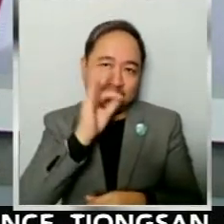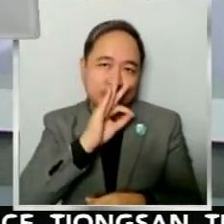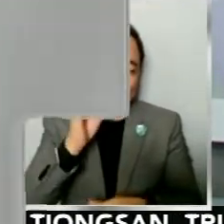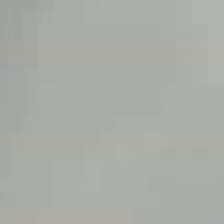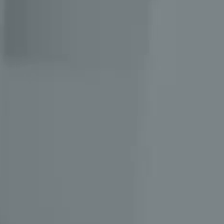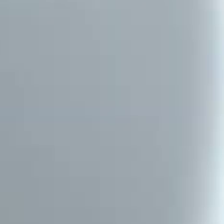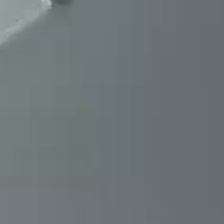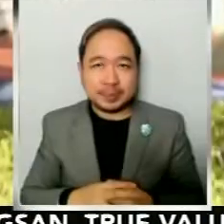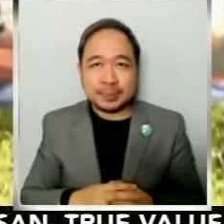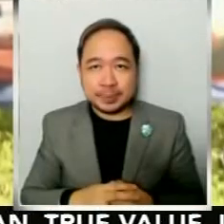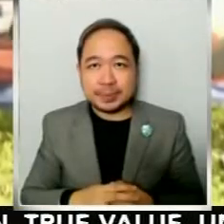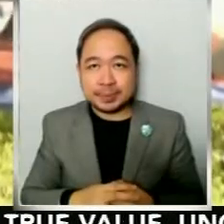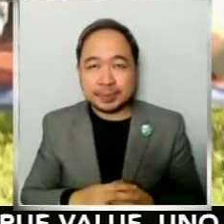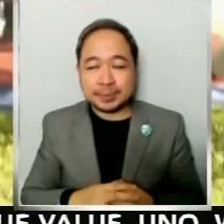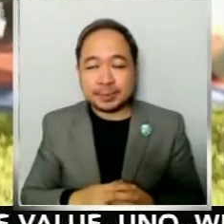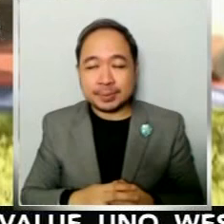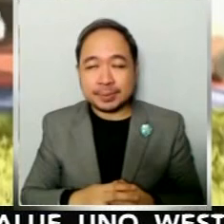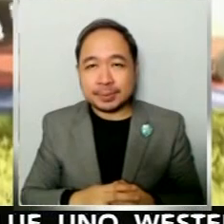Cruz.